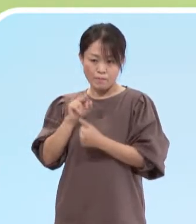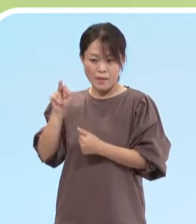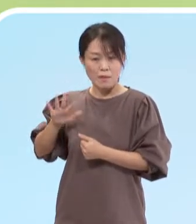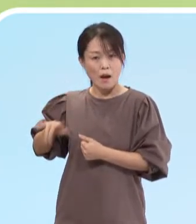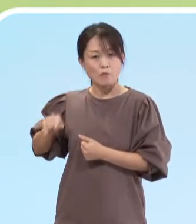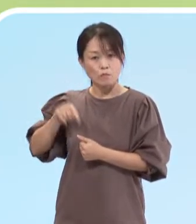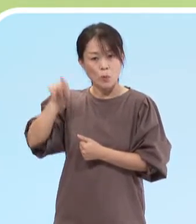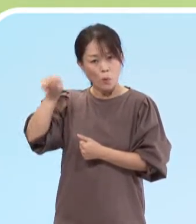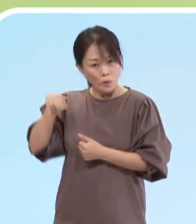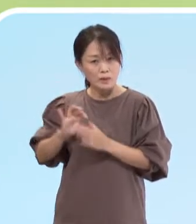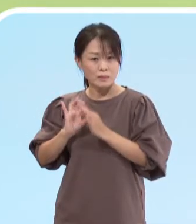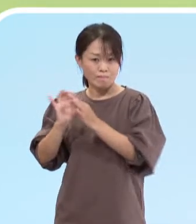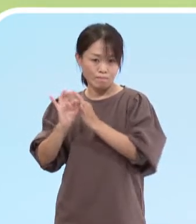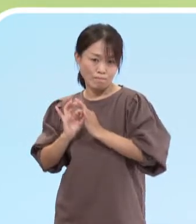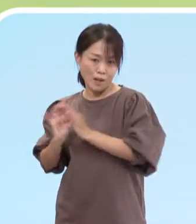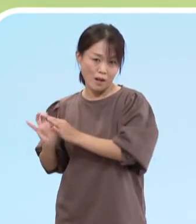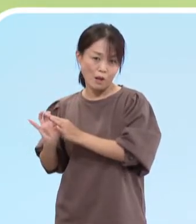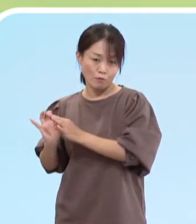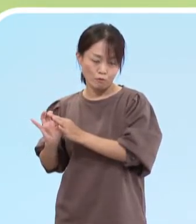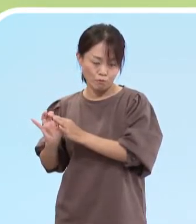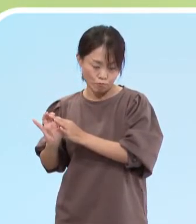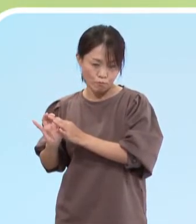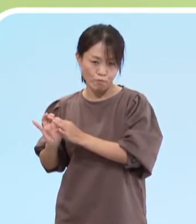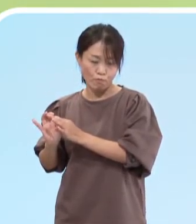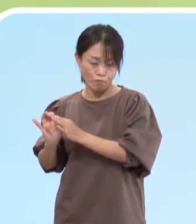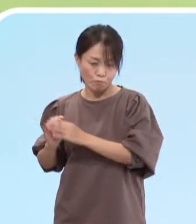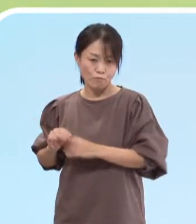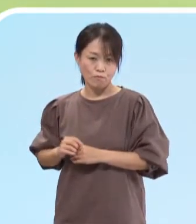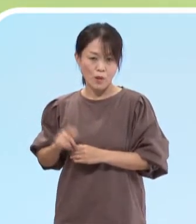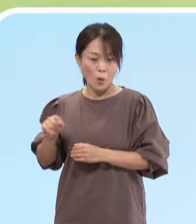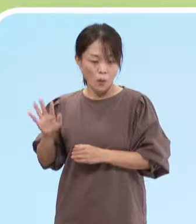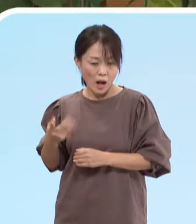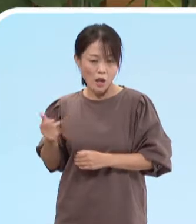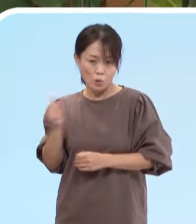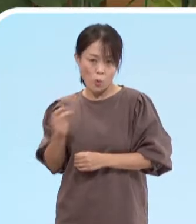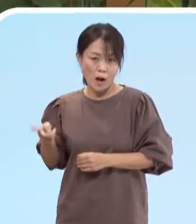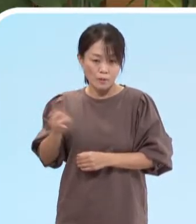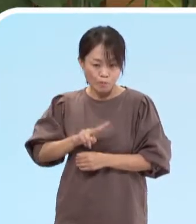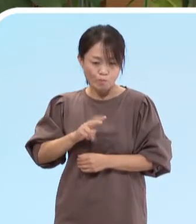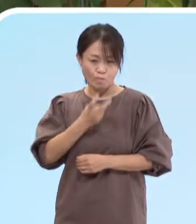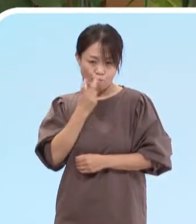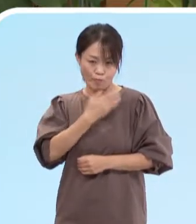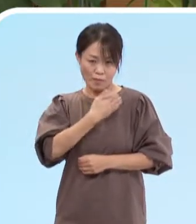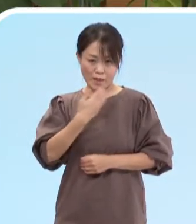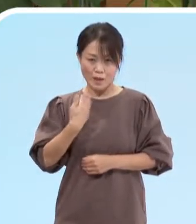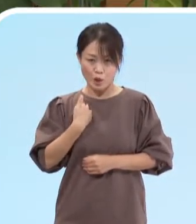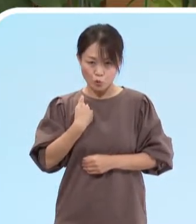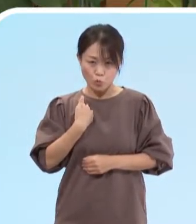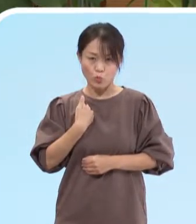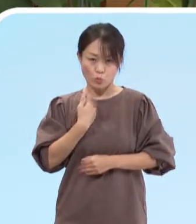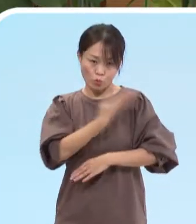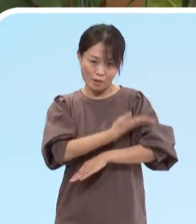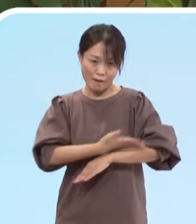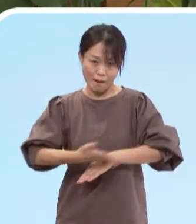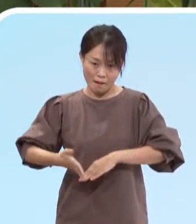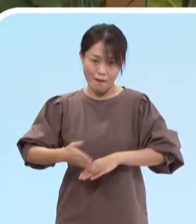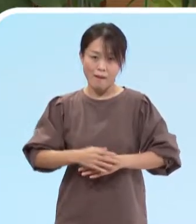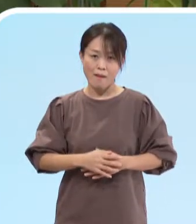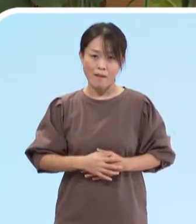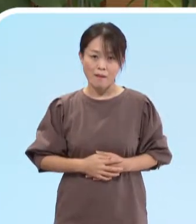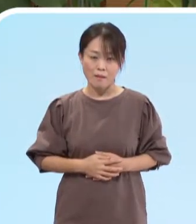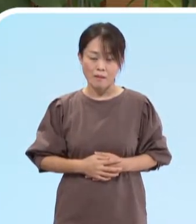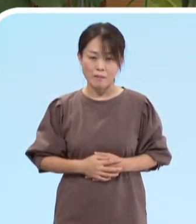ナの健康相談のコールセンター、こちらの方にしっかり電話いただくと身近な医療機関で受けれるという制度にしていき